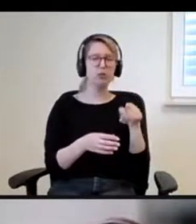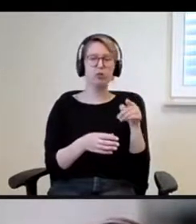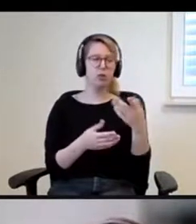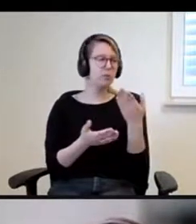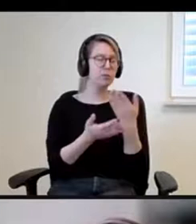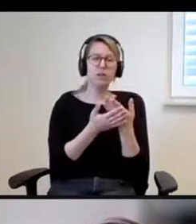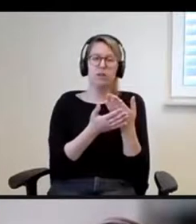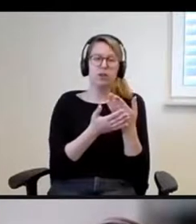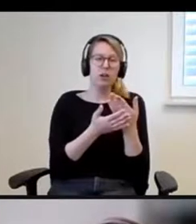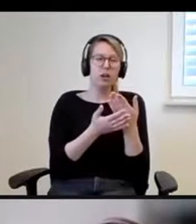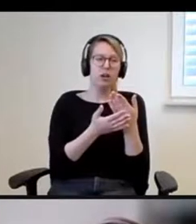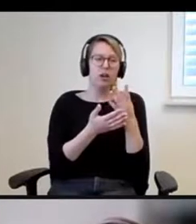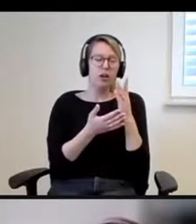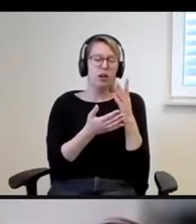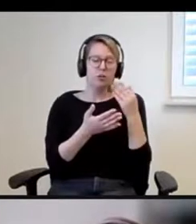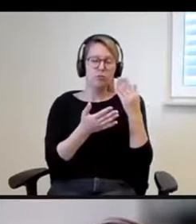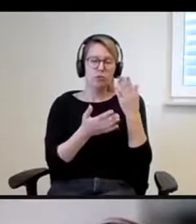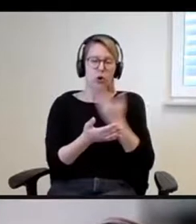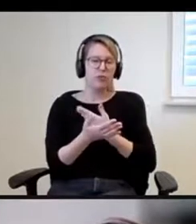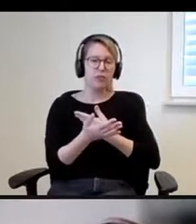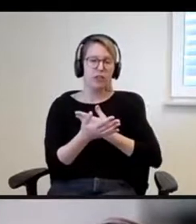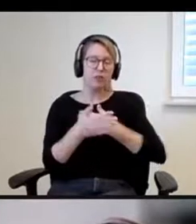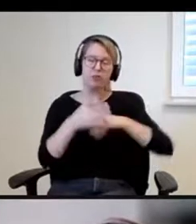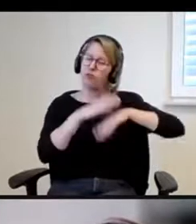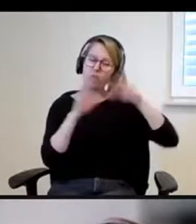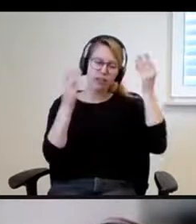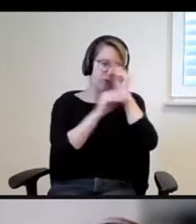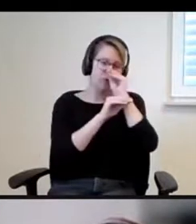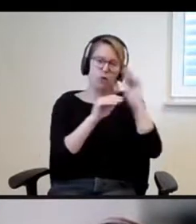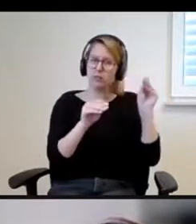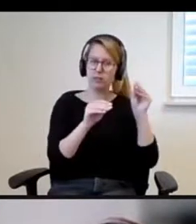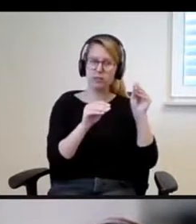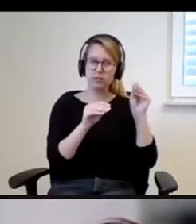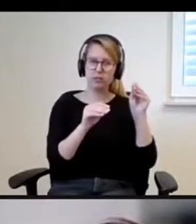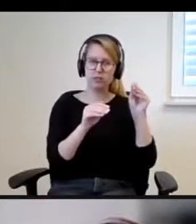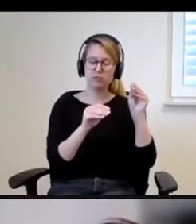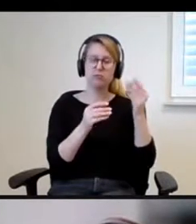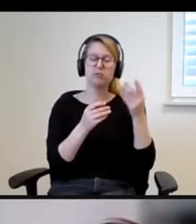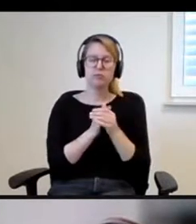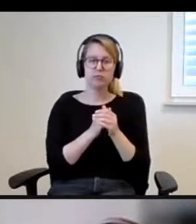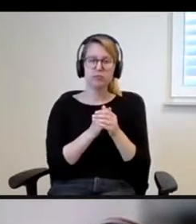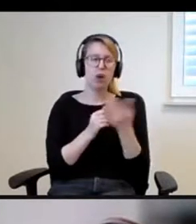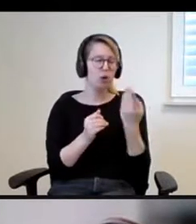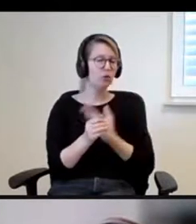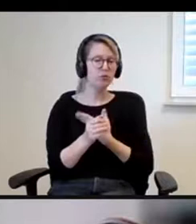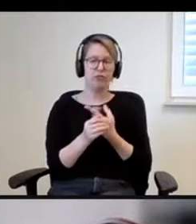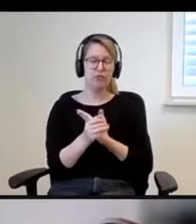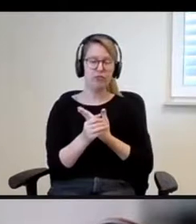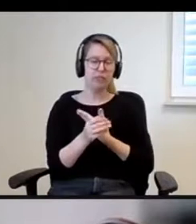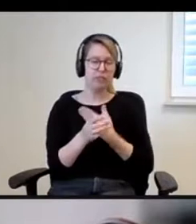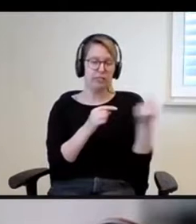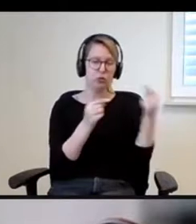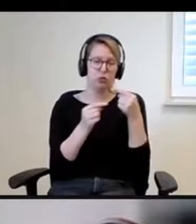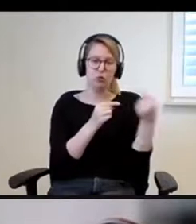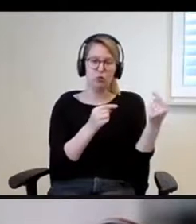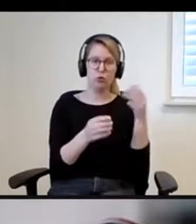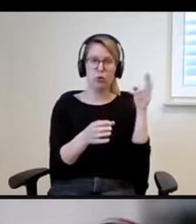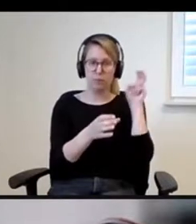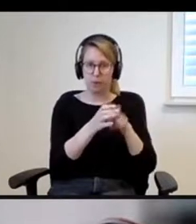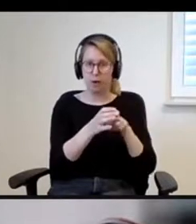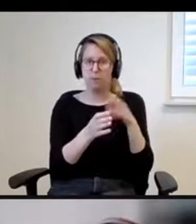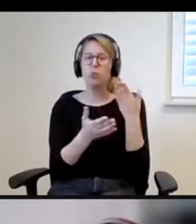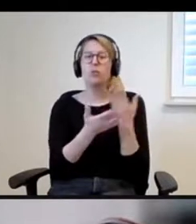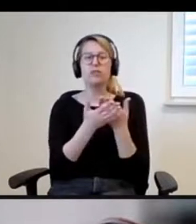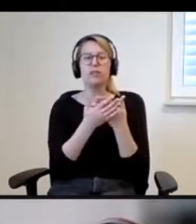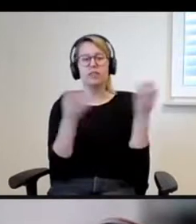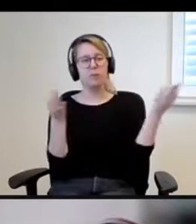avis, elle veut être entendue globalement et a besoin de l'information complète et